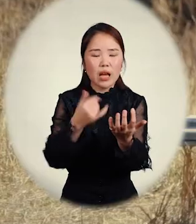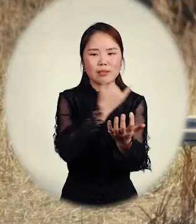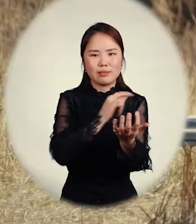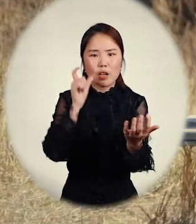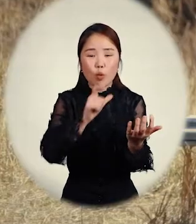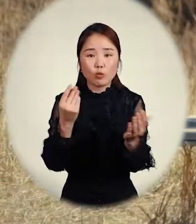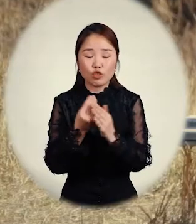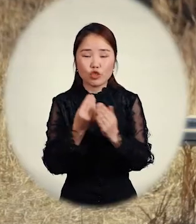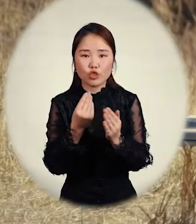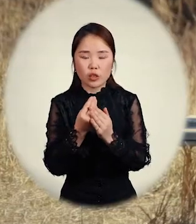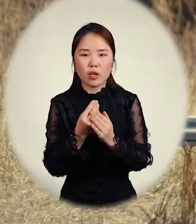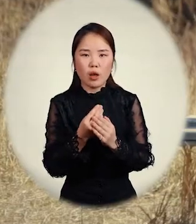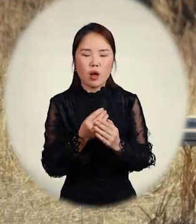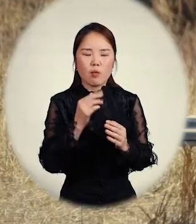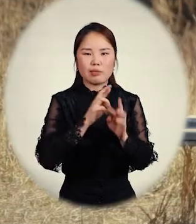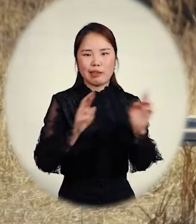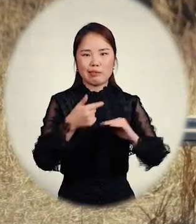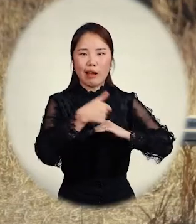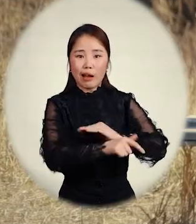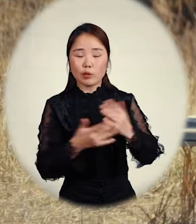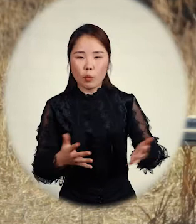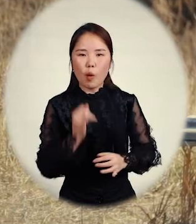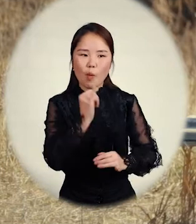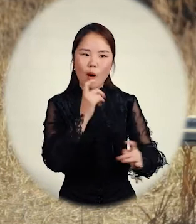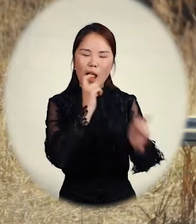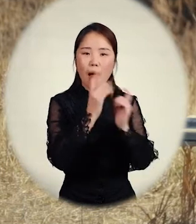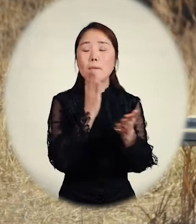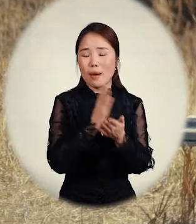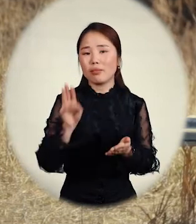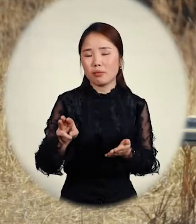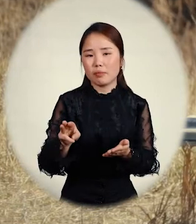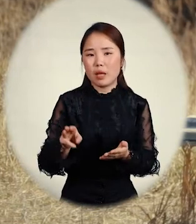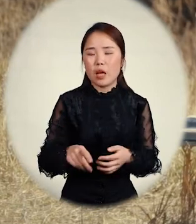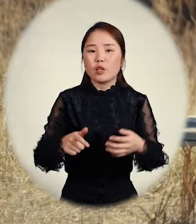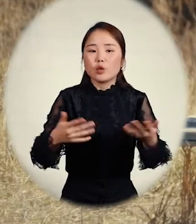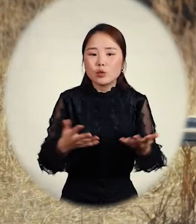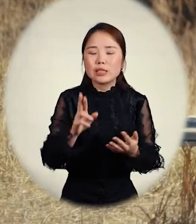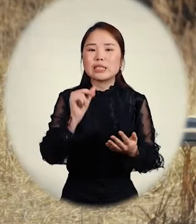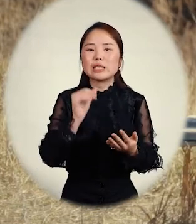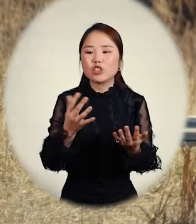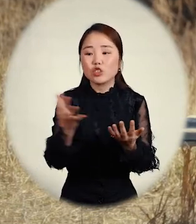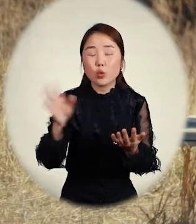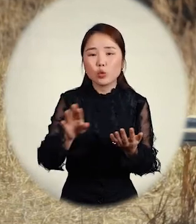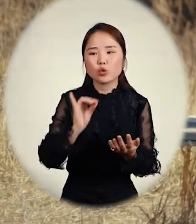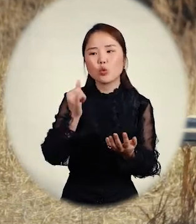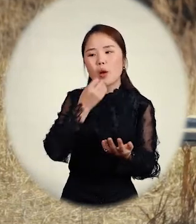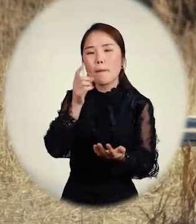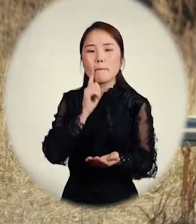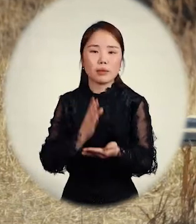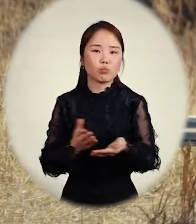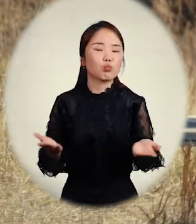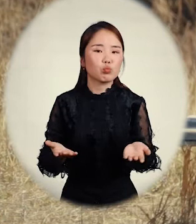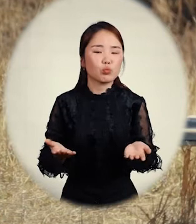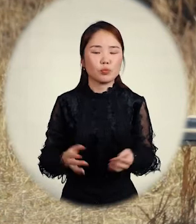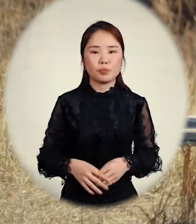хүмүүсд ингээ гадуурхдаг ч юм уу муухай харьцдаг ийм тохиолдлууд байд юм бэ. Тэгвэл тэр хүмүүсд хандаад нэг дүнээр юу гэж хэлмээр байна?